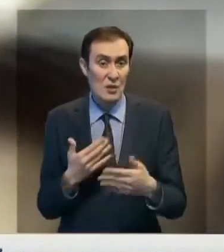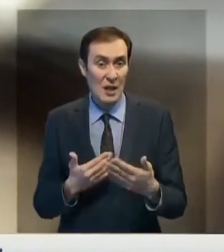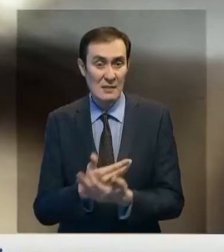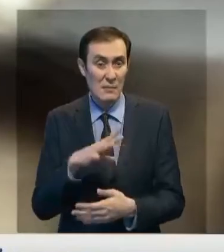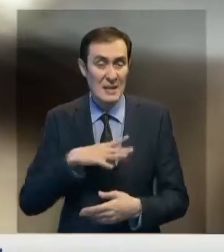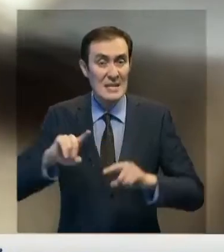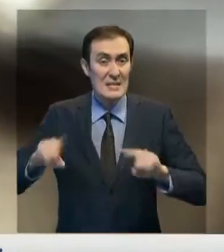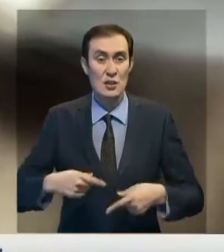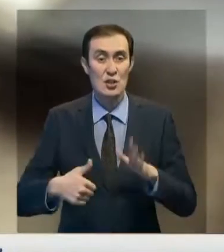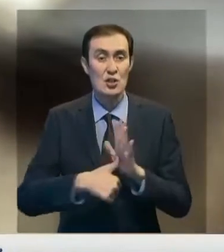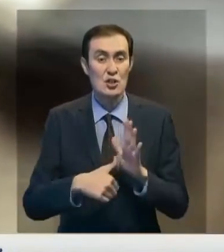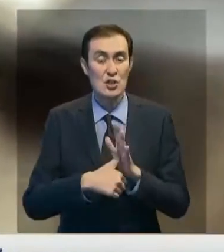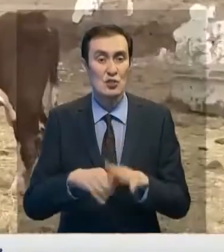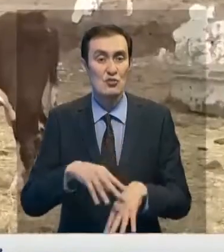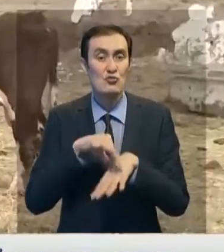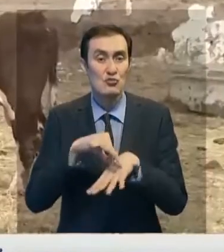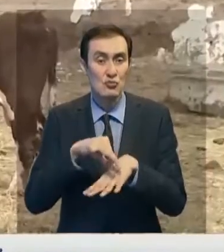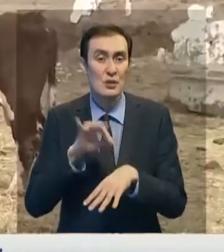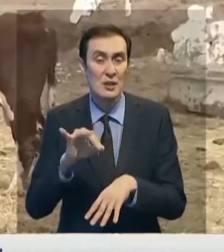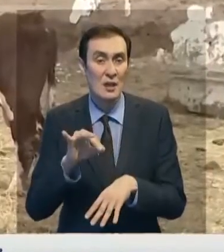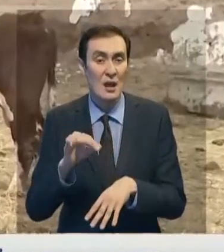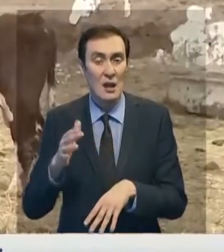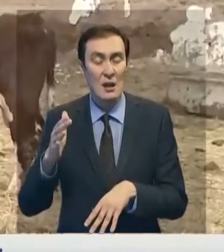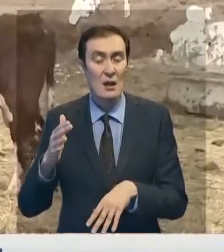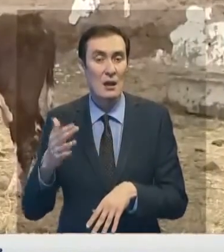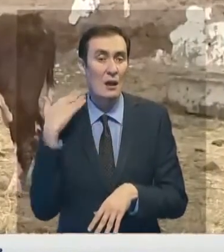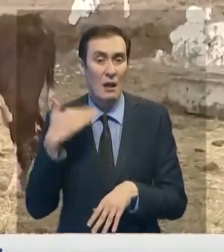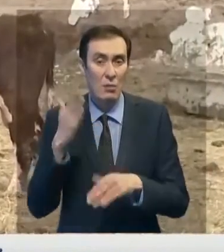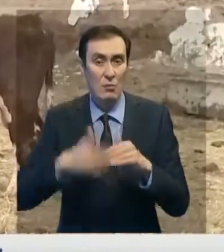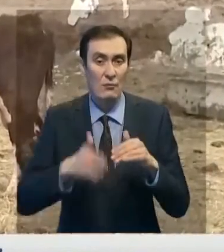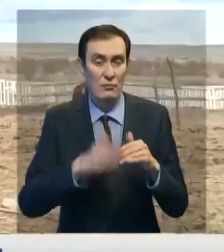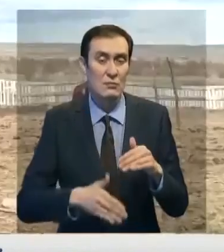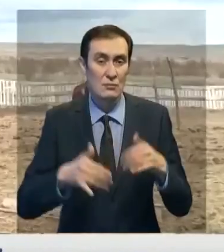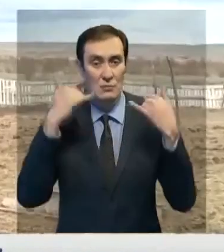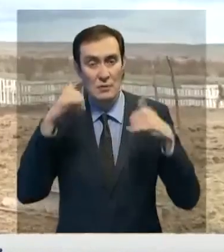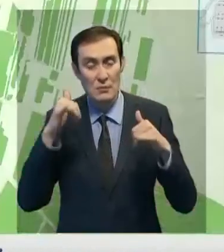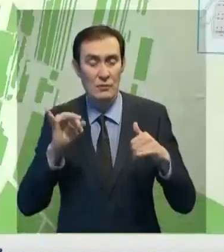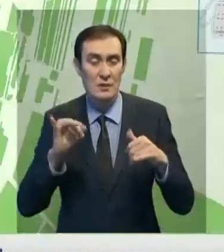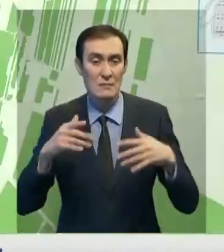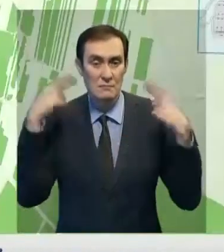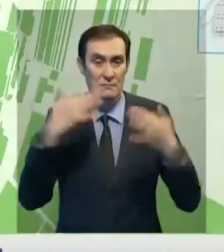вещественного доказательства изъяты 6 шкур и голов животных.